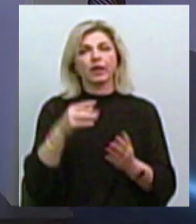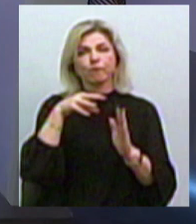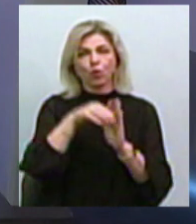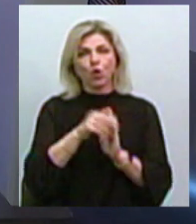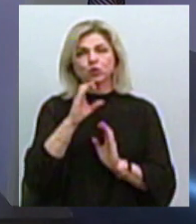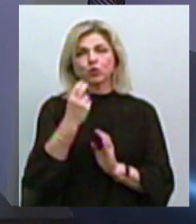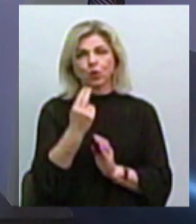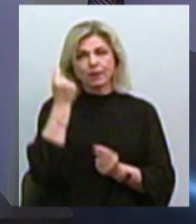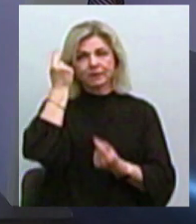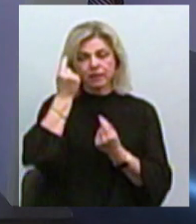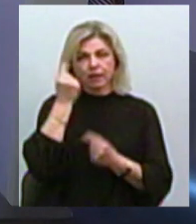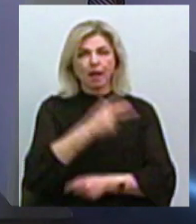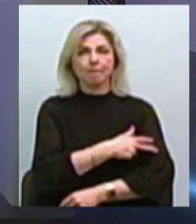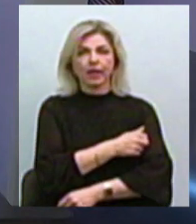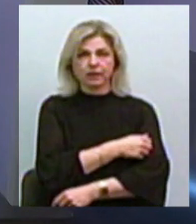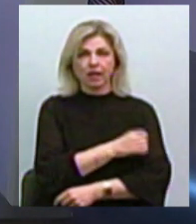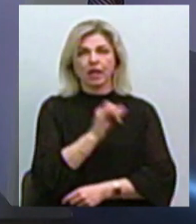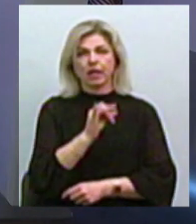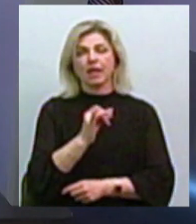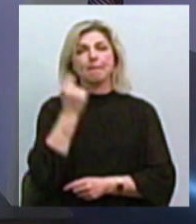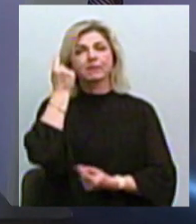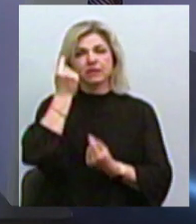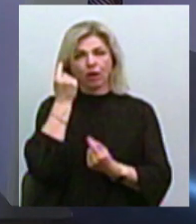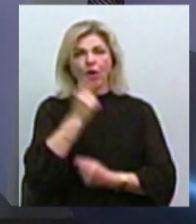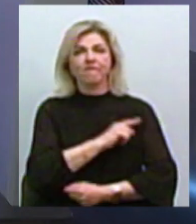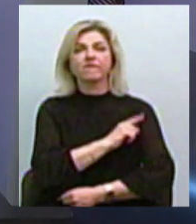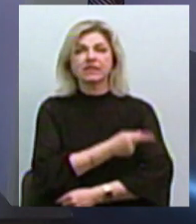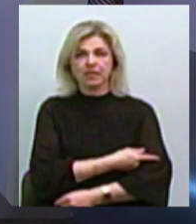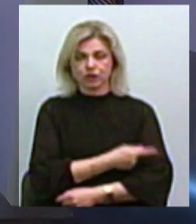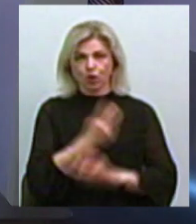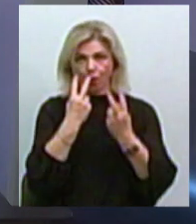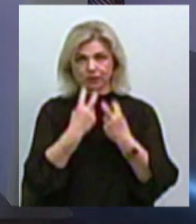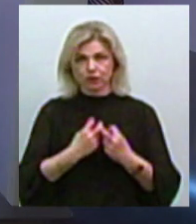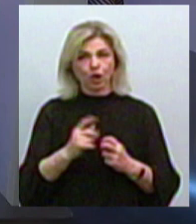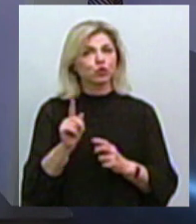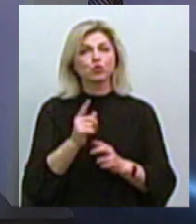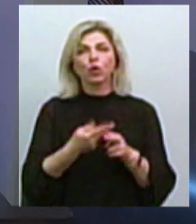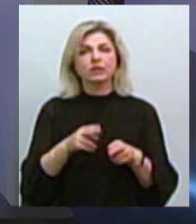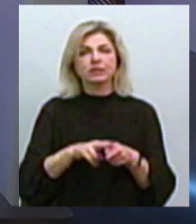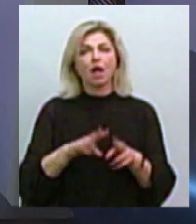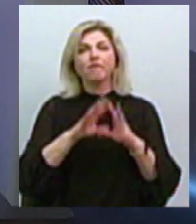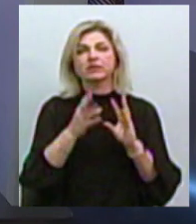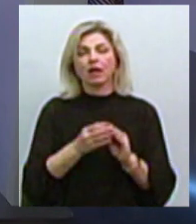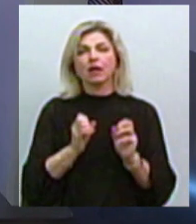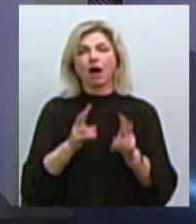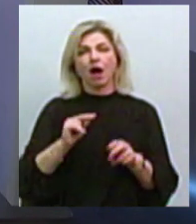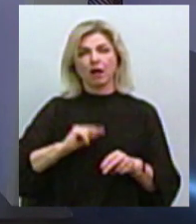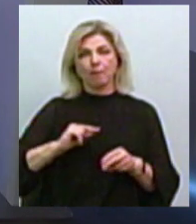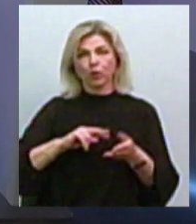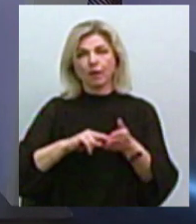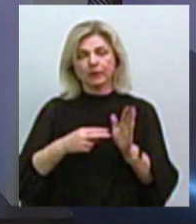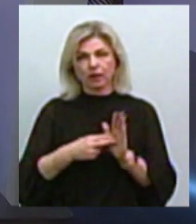вивчення, медичний відбір і психофізіологічне обстеження. Що це мається на увазі, як взагалі ця робота